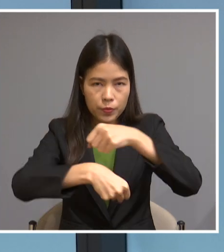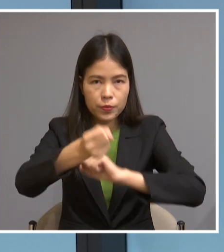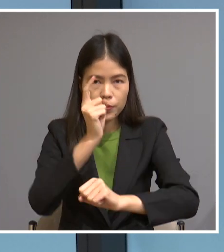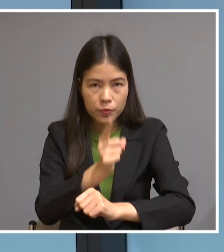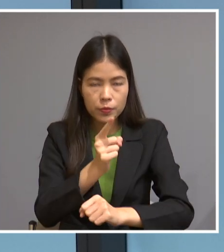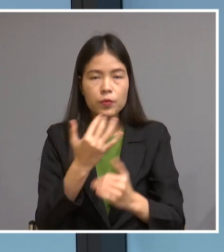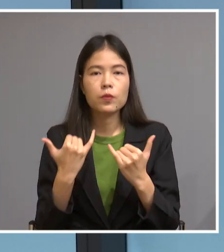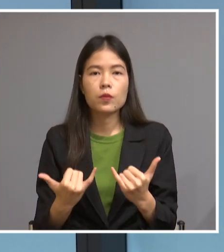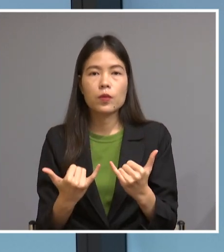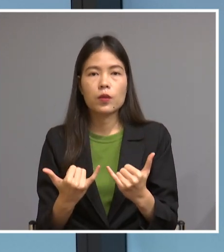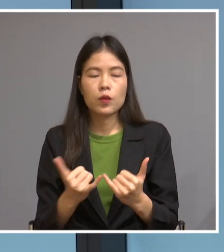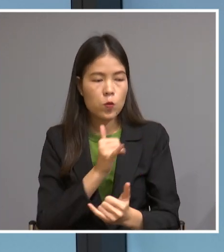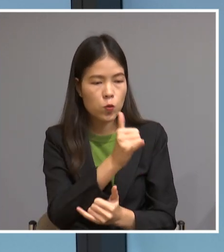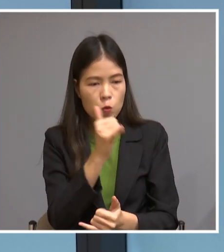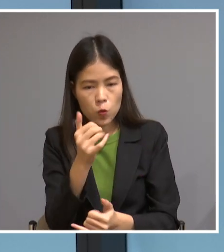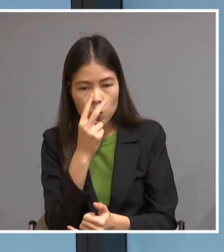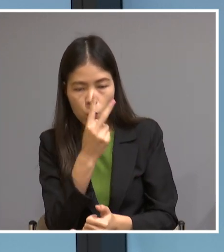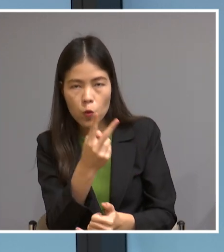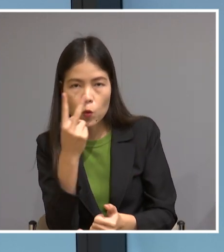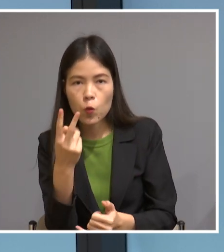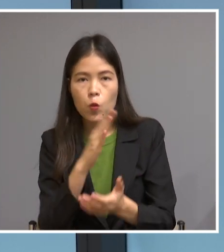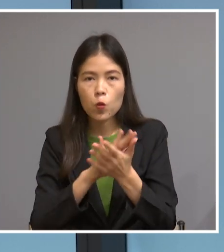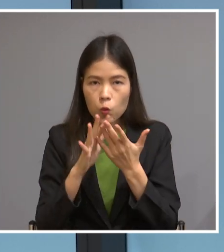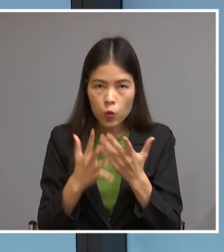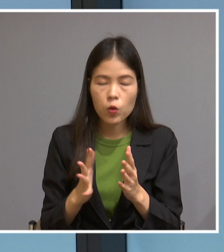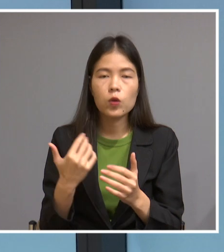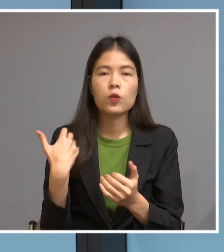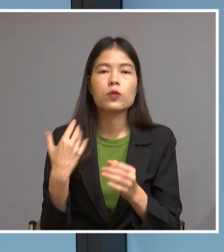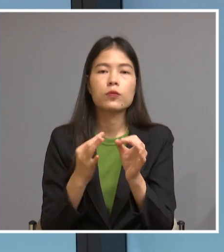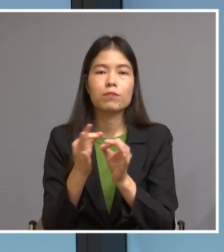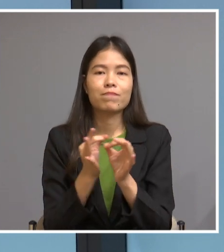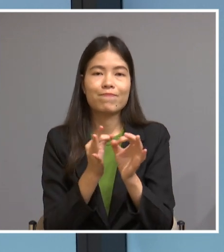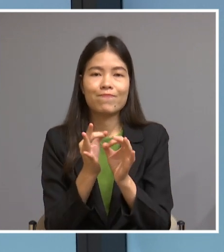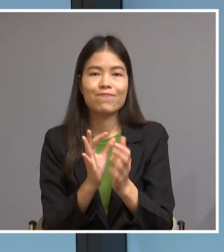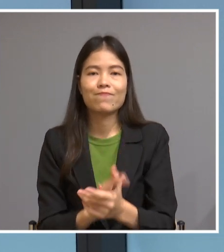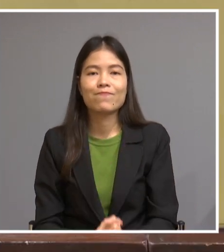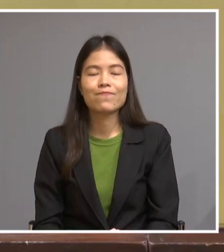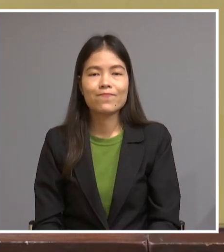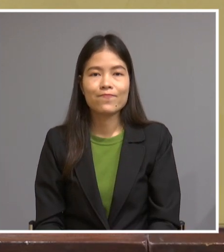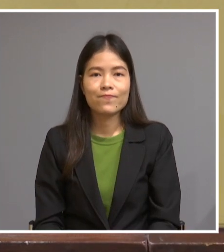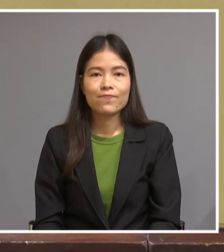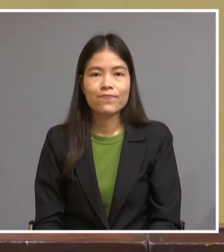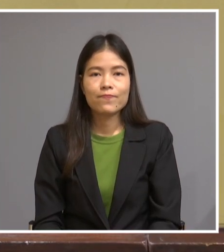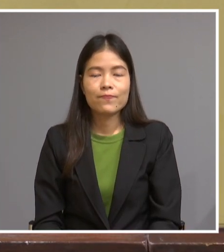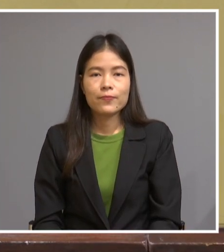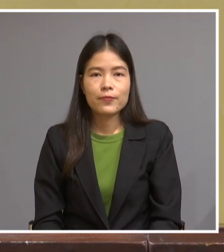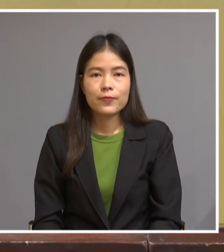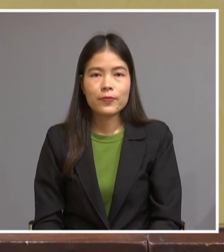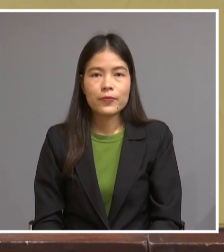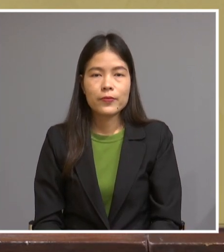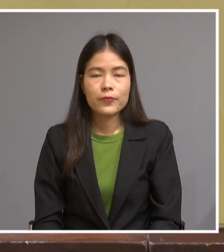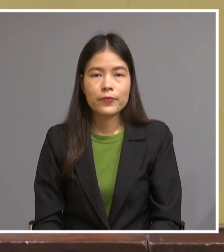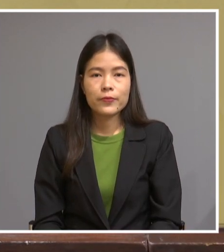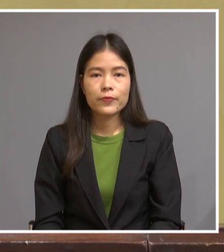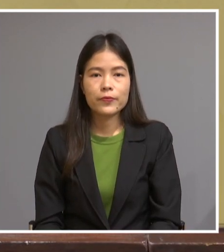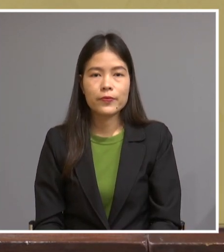to passประฉาพิจารย อะไรเรียบรอยนะครั ?ก็ขอชี้แงท่านสมาชกภูทงเกีตครัผมครับ ท่านหงสรรก็คง